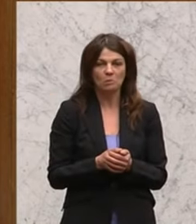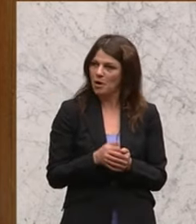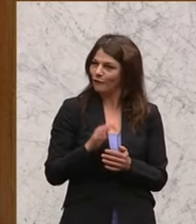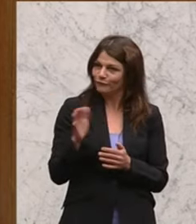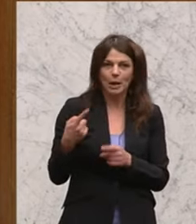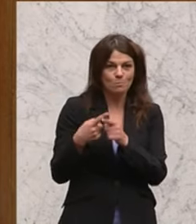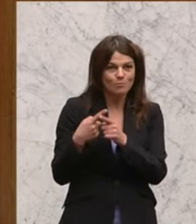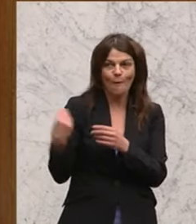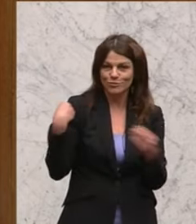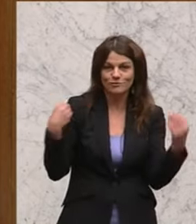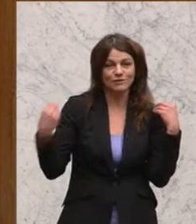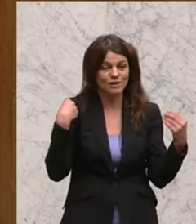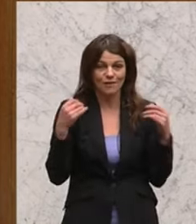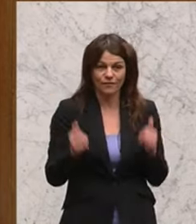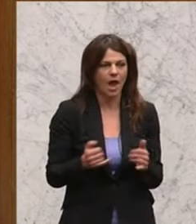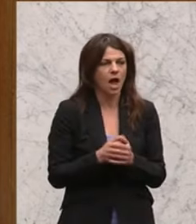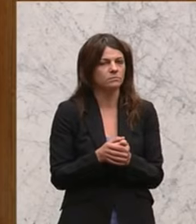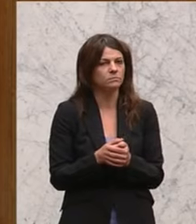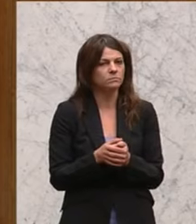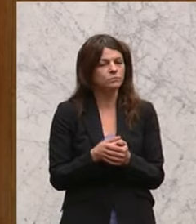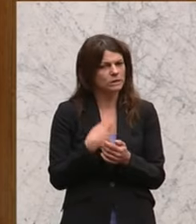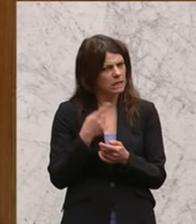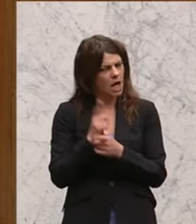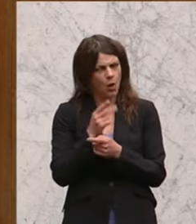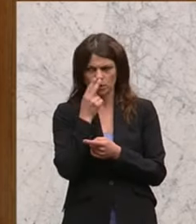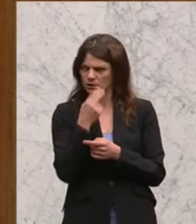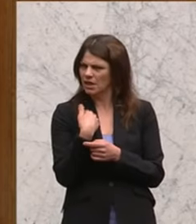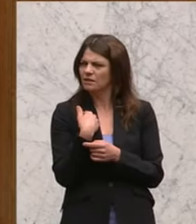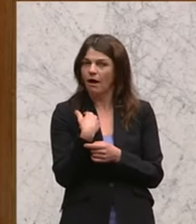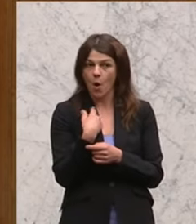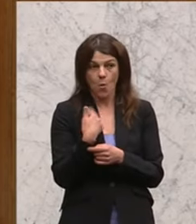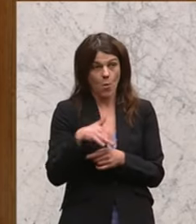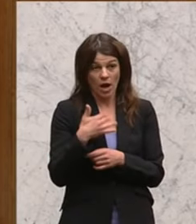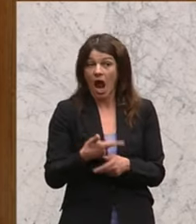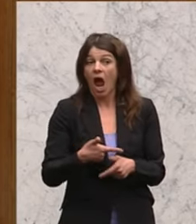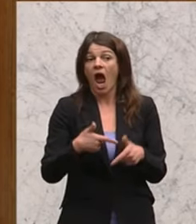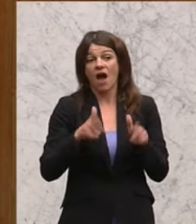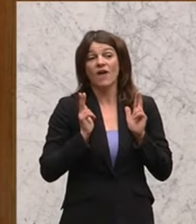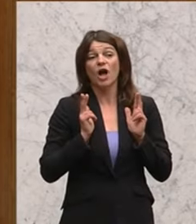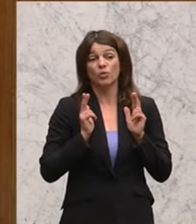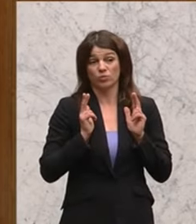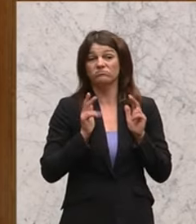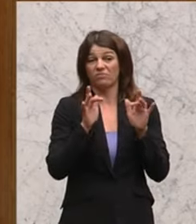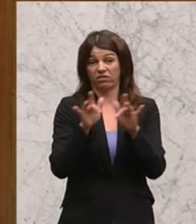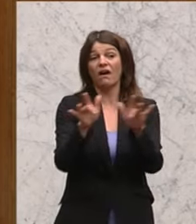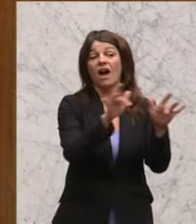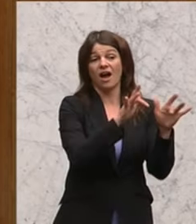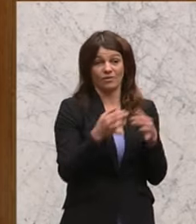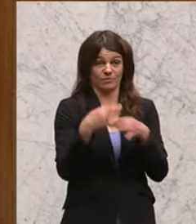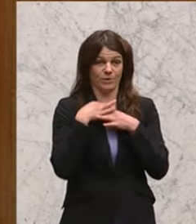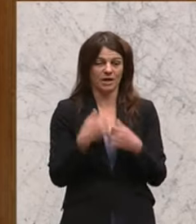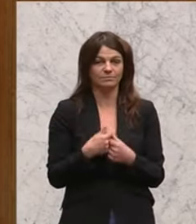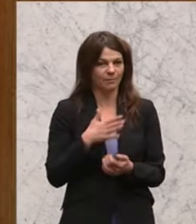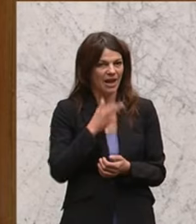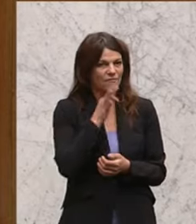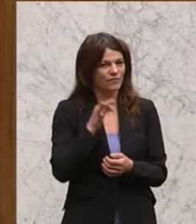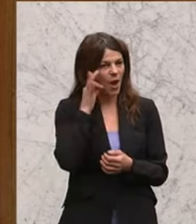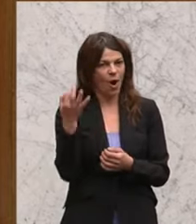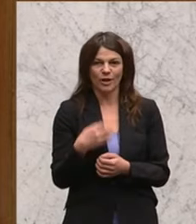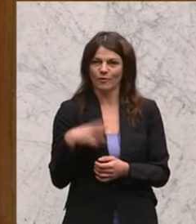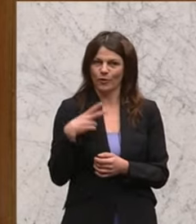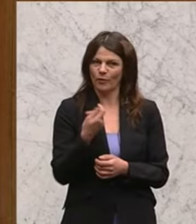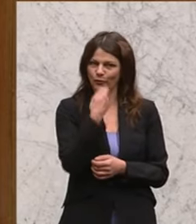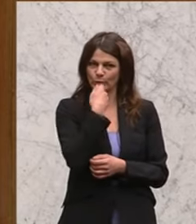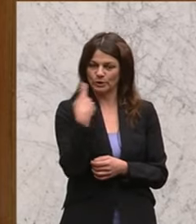bekommen und es ist mir nicht entgangen, welche Art von Erwartungshaltung hier entstanden ist. Meine Frau hat mir heute in der Früh beim